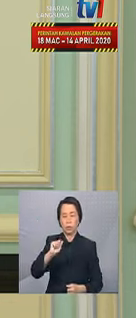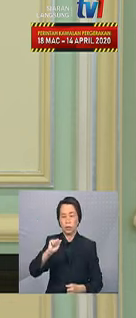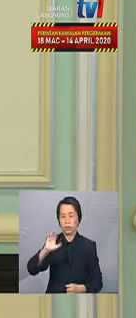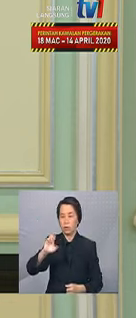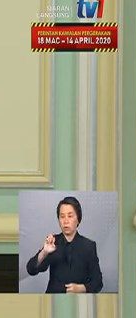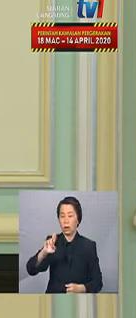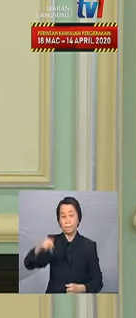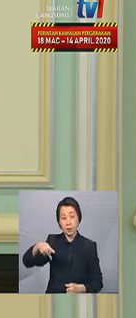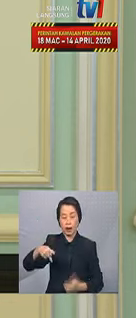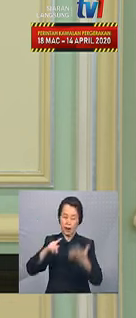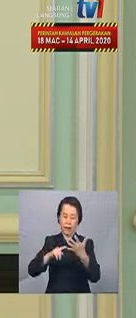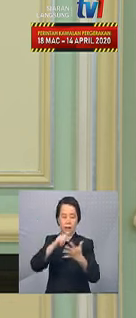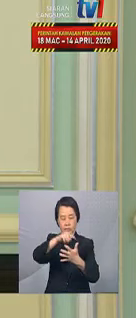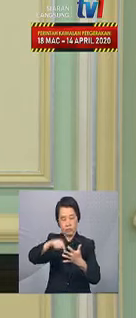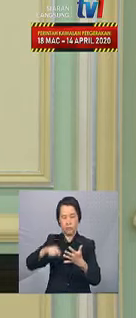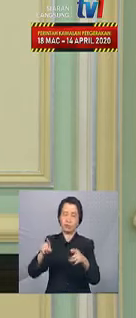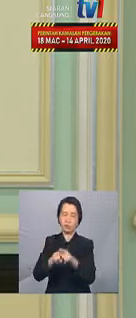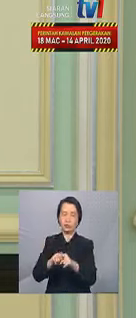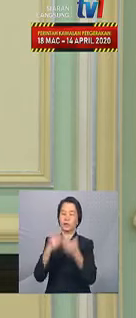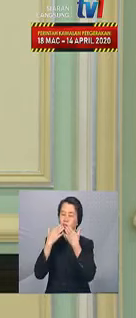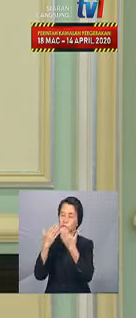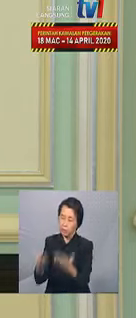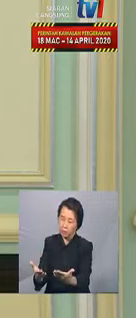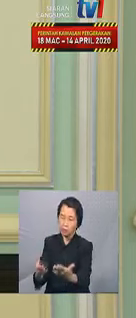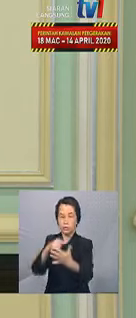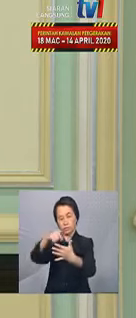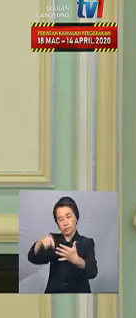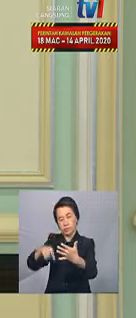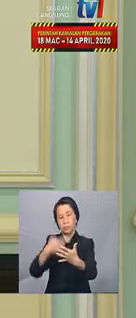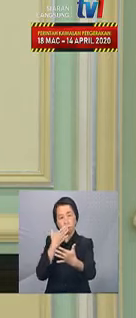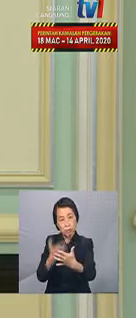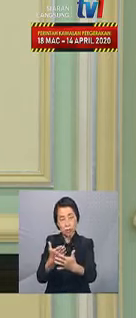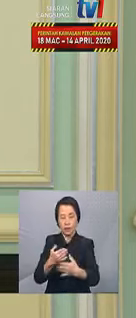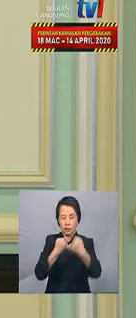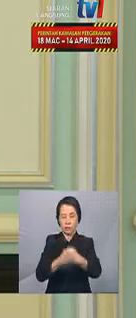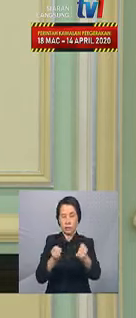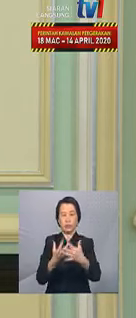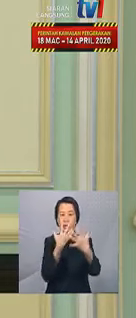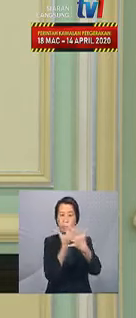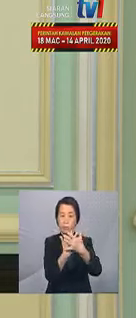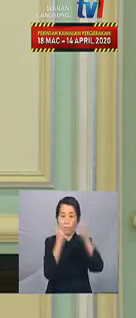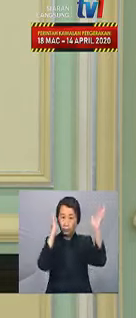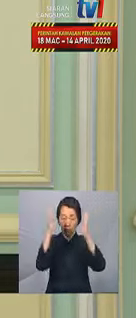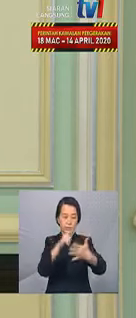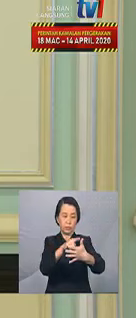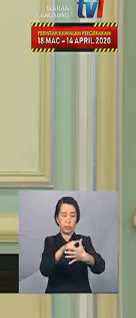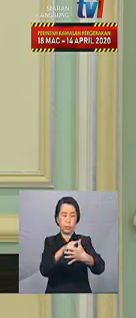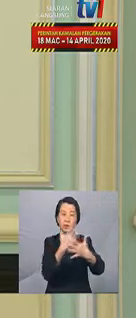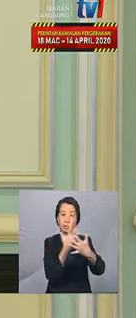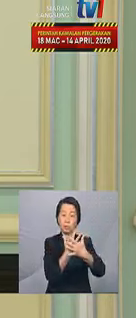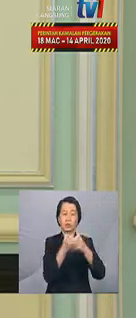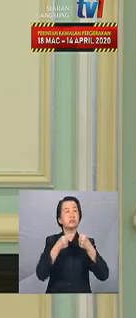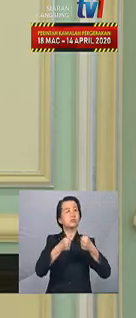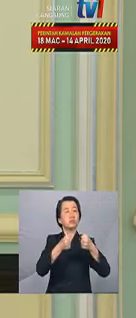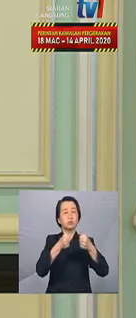Kerajaan ingin merakamkan penghargaan dan terima kasih kepada Jabatan Penjara Malaysia di atas